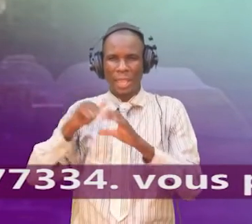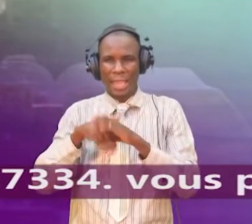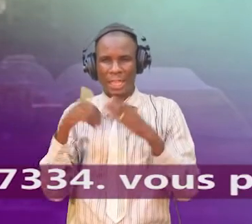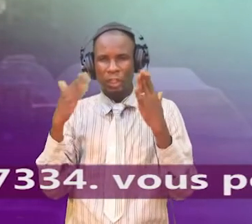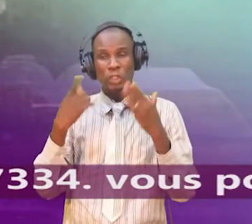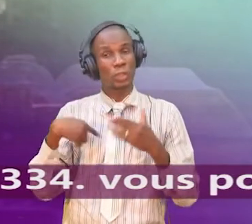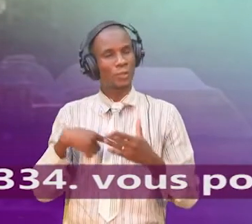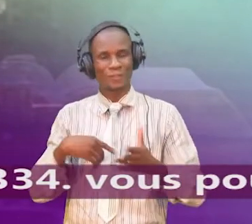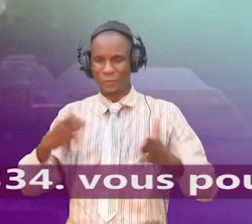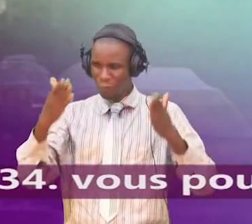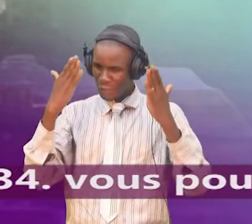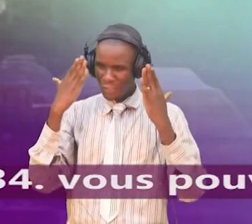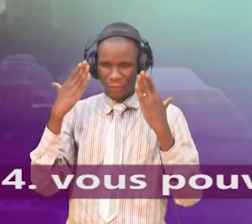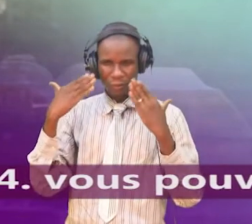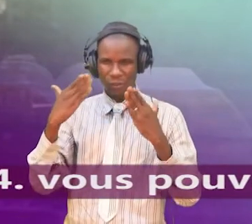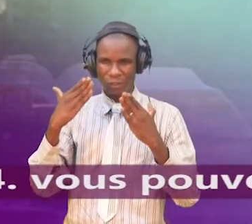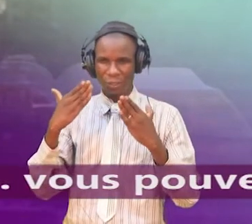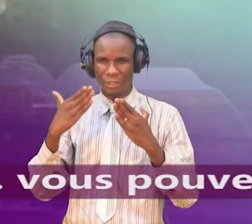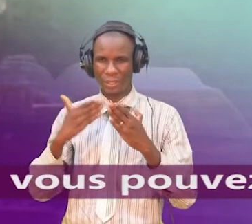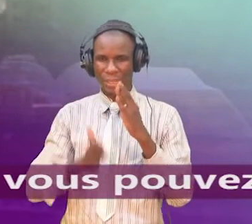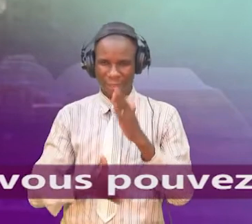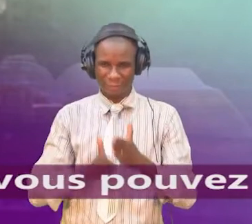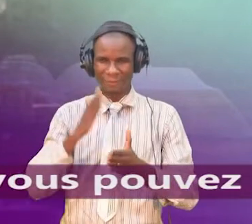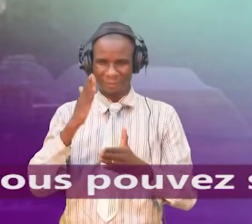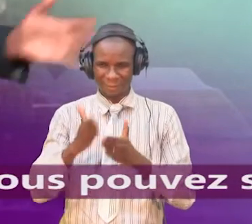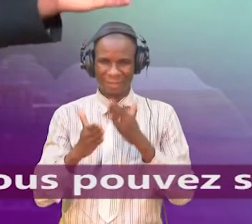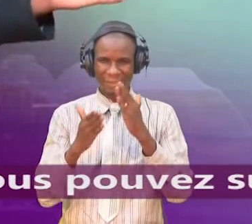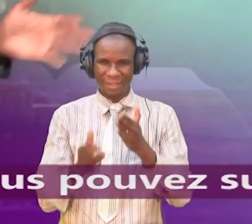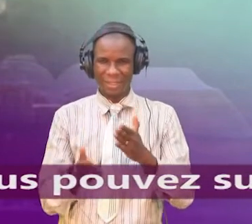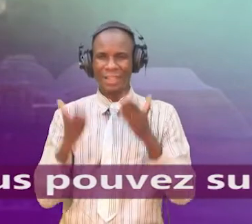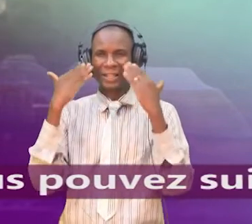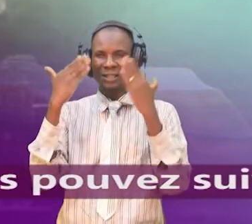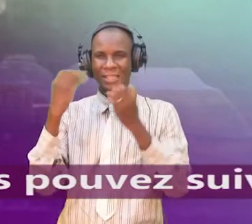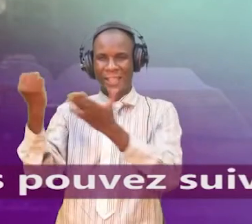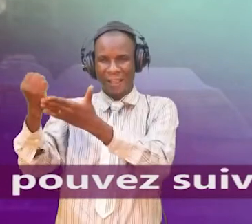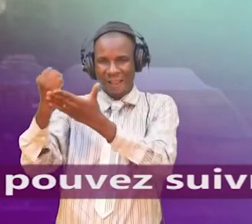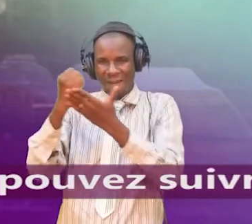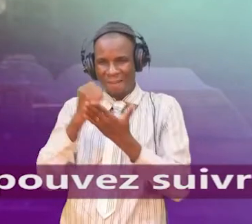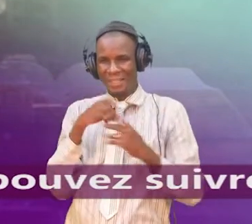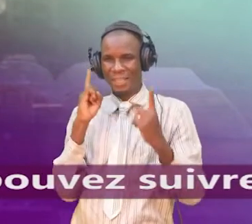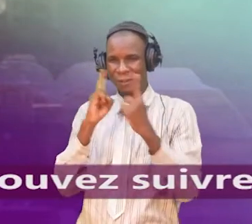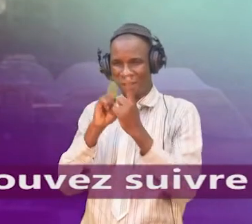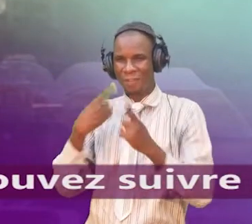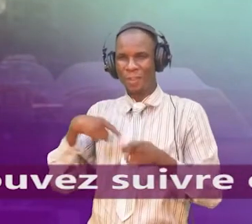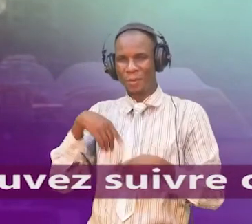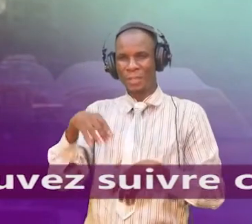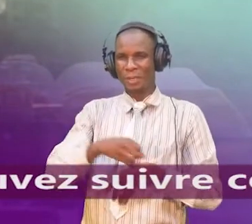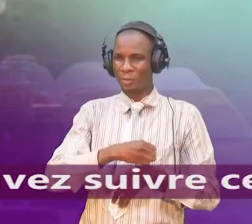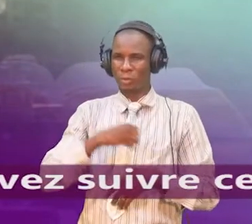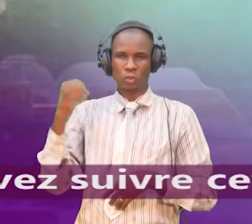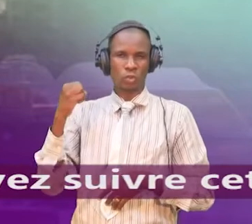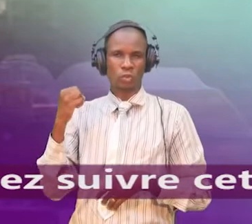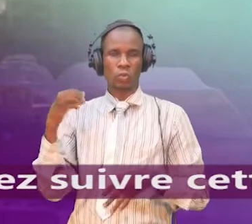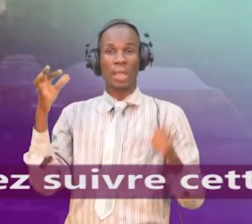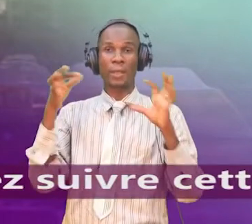ya kozongana na boyokani kati na ye na nzela ya Yesu Kristo. Oyo sango malamu ya ndenge nini ya kozala bato